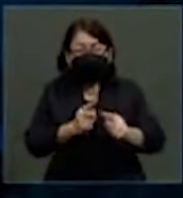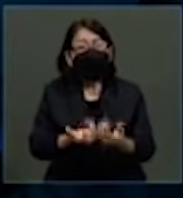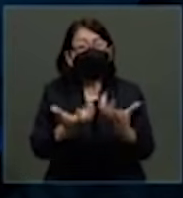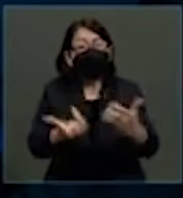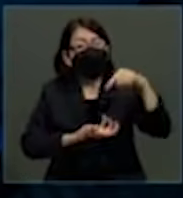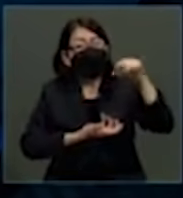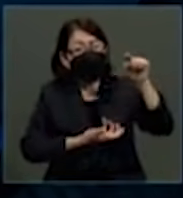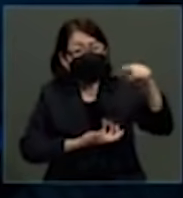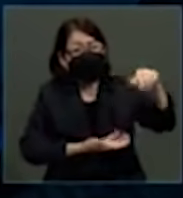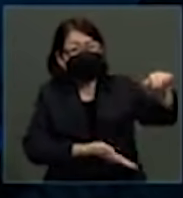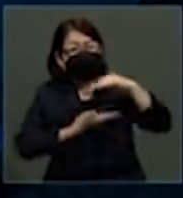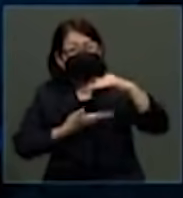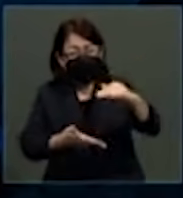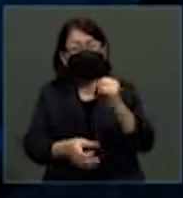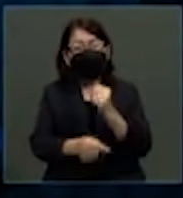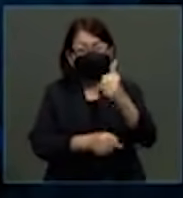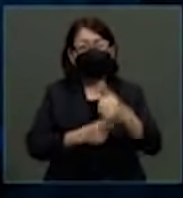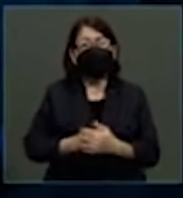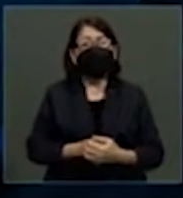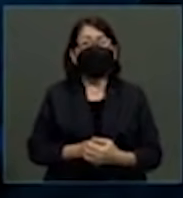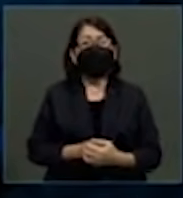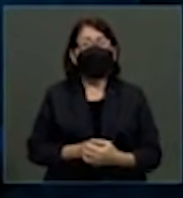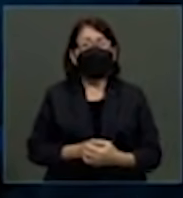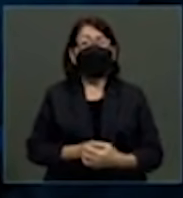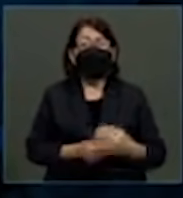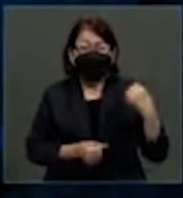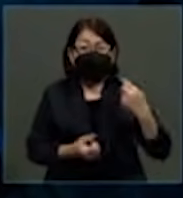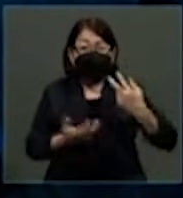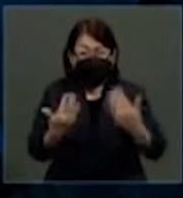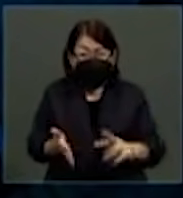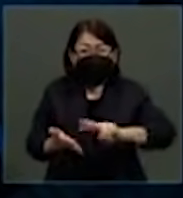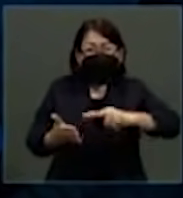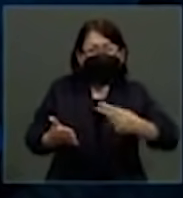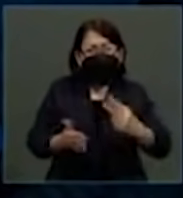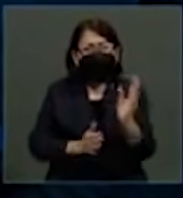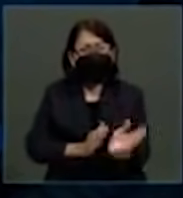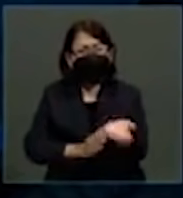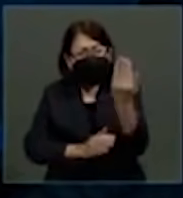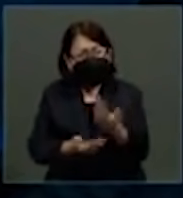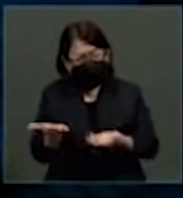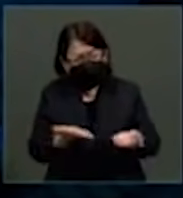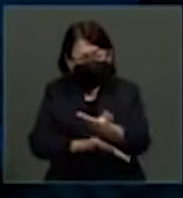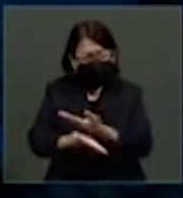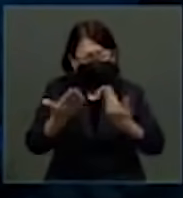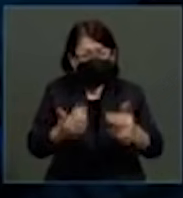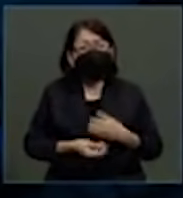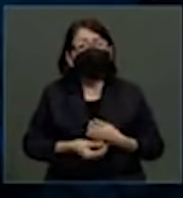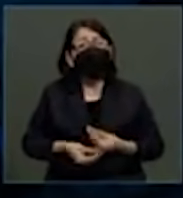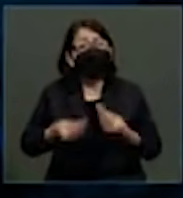น้ำมันเชื้อเพลิงไปรษณีย์พัสดุพันธ์สิ่งพิมพ์สินค้าเพื่อการส่งออกหรือนำเข้านะครับ